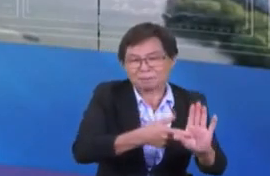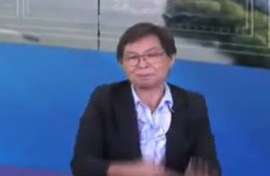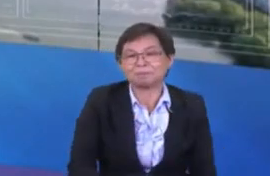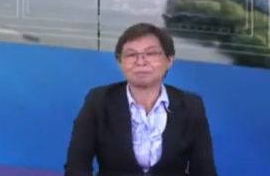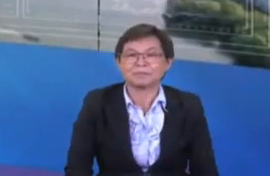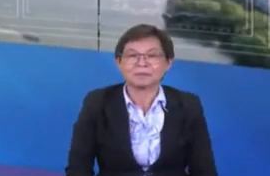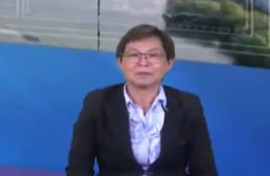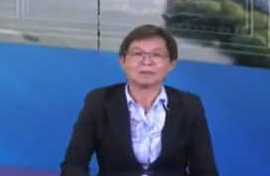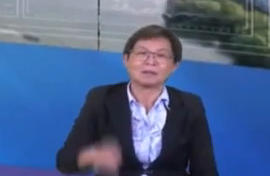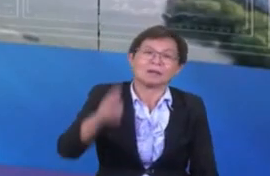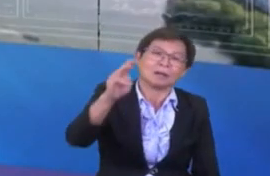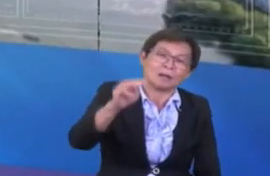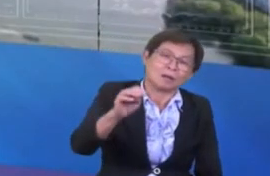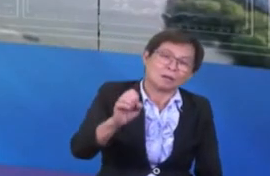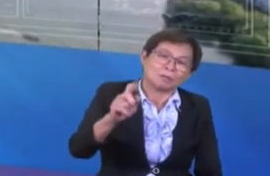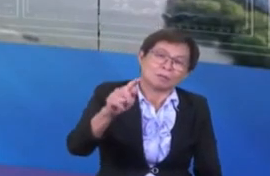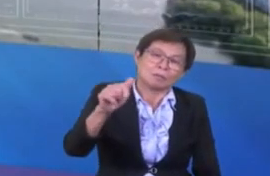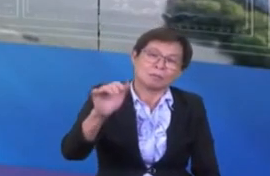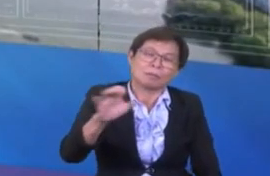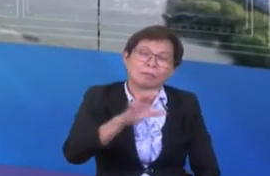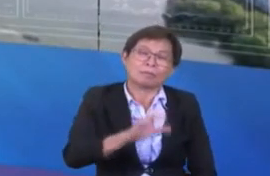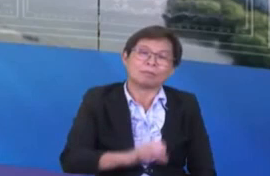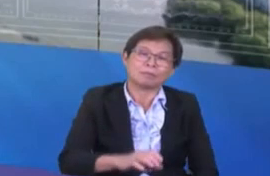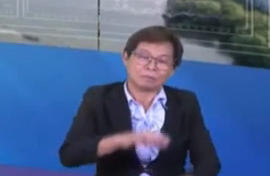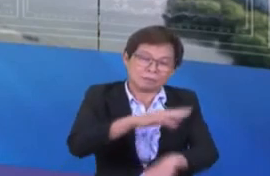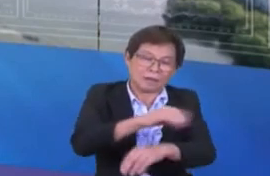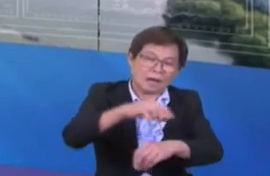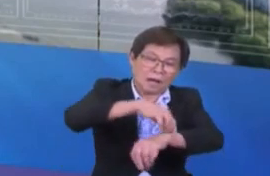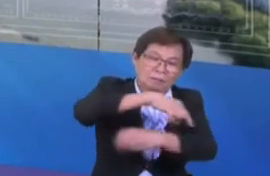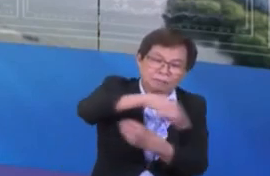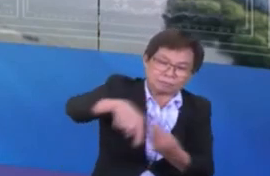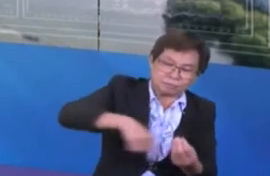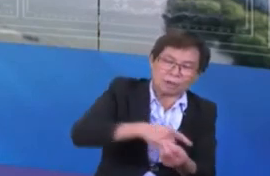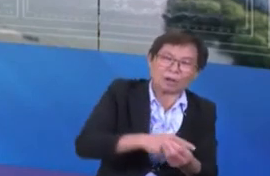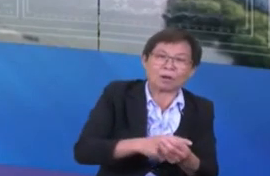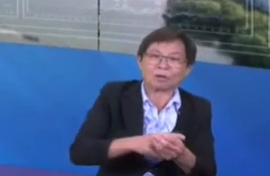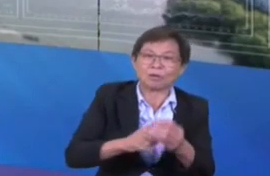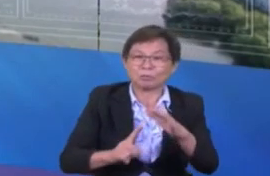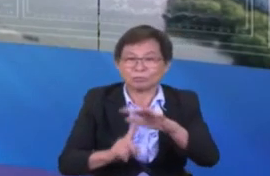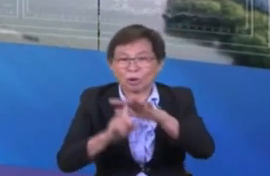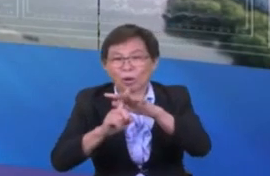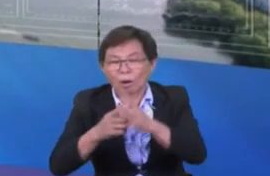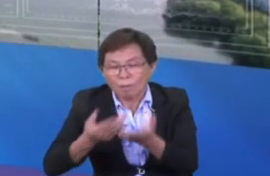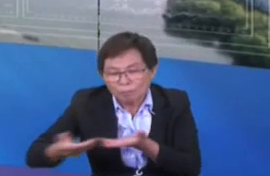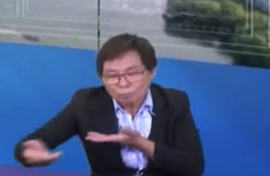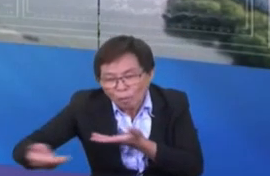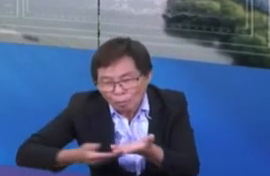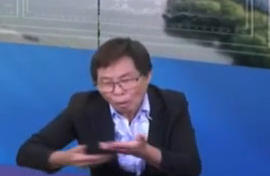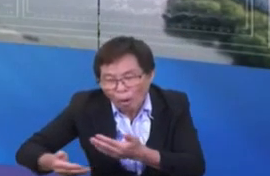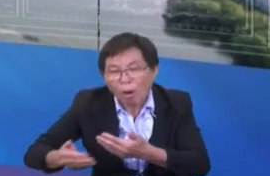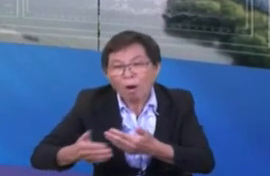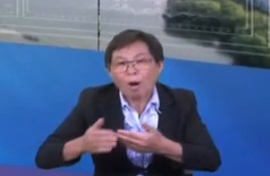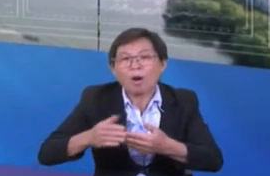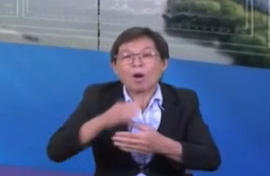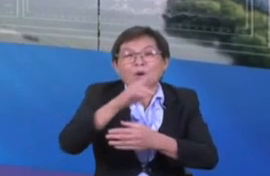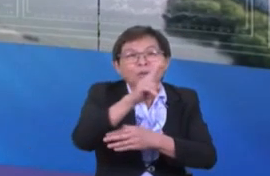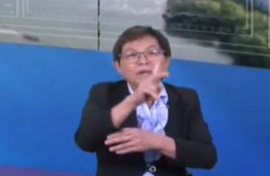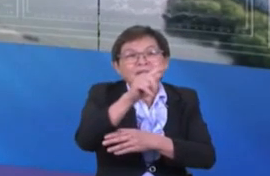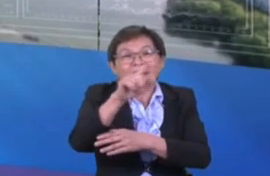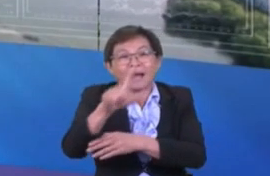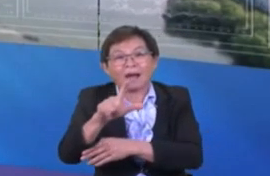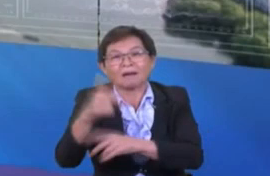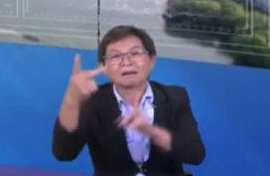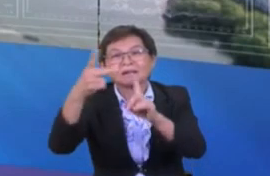Hai Kementerian pelancongan kebudayaan dan alam sekitar akan membincangkan kepulauan mewujudkan laluan perjalanan lengkap vaksin BTL